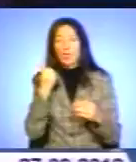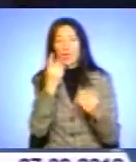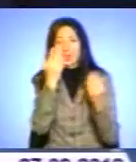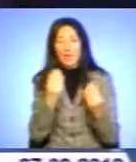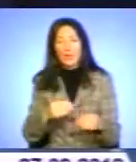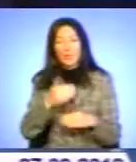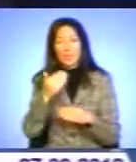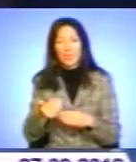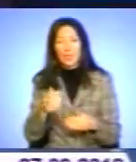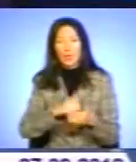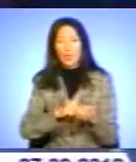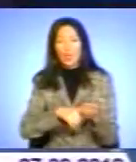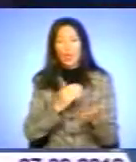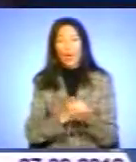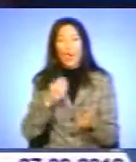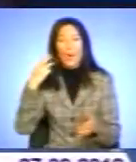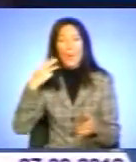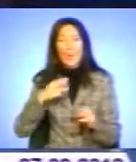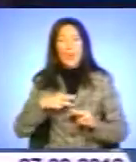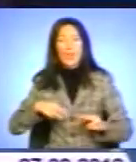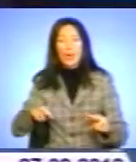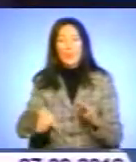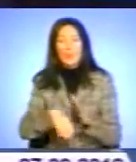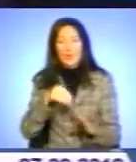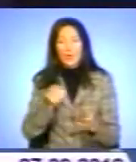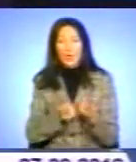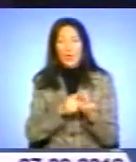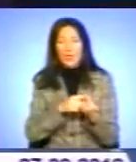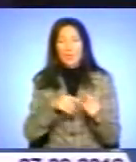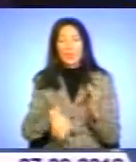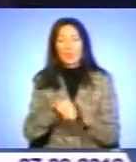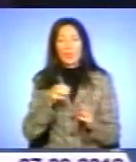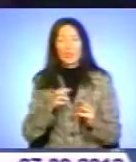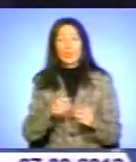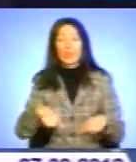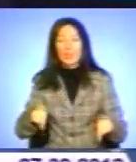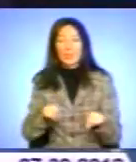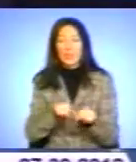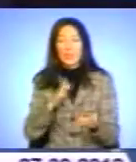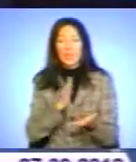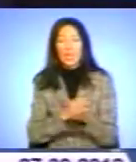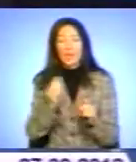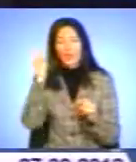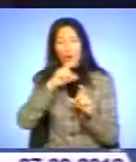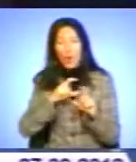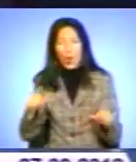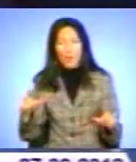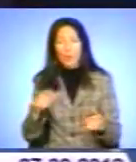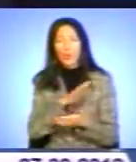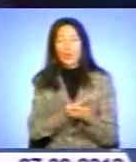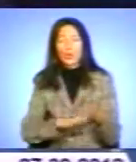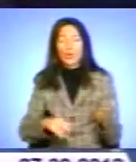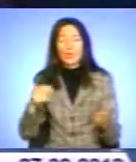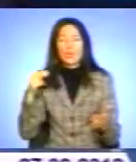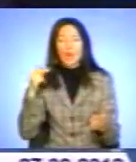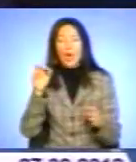є парламентські вибори, оскільки більшість виборчих дільниць зазвичай розташовані у школах. Триватимуть осінні канікули у школярів